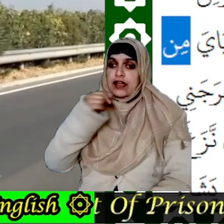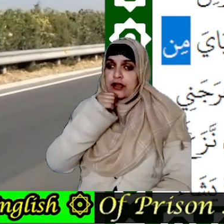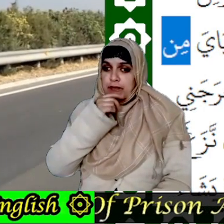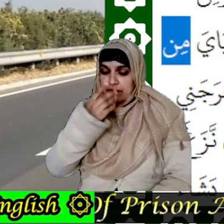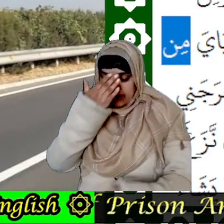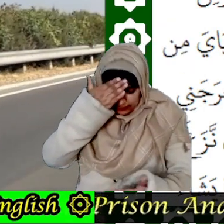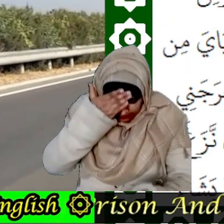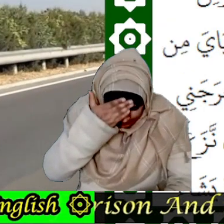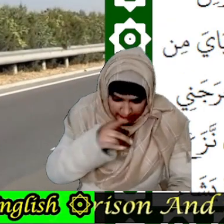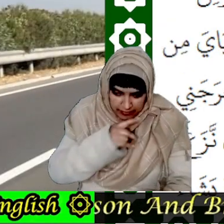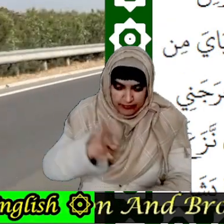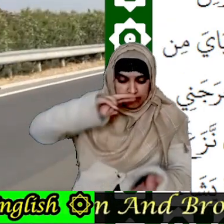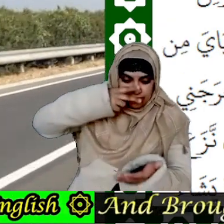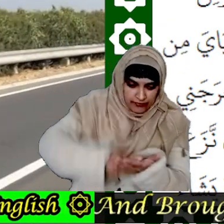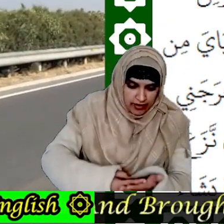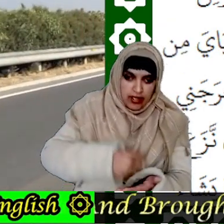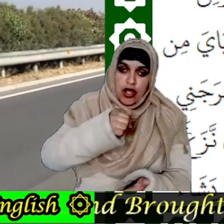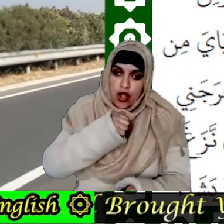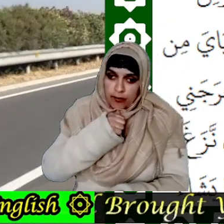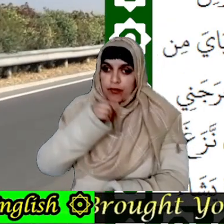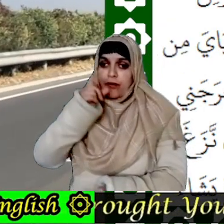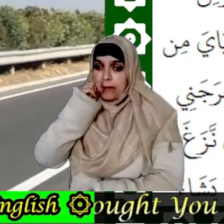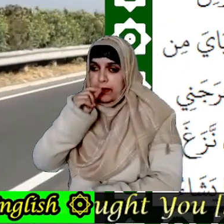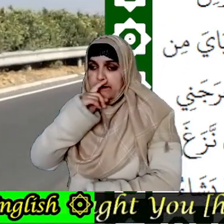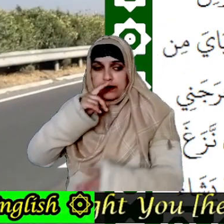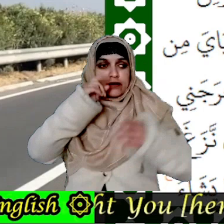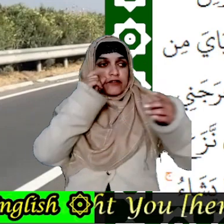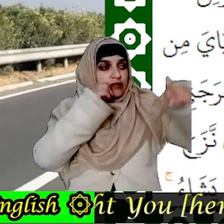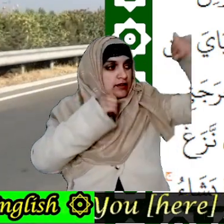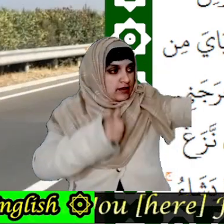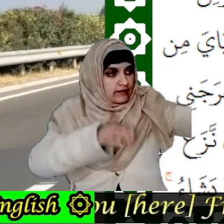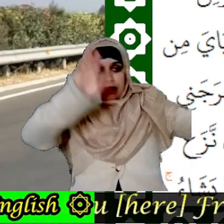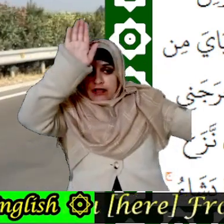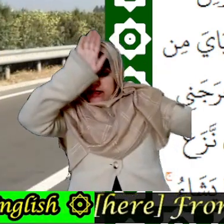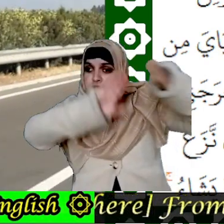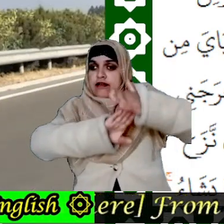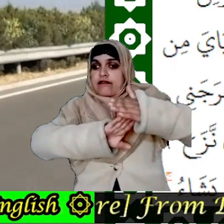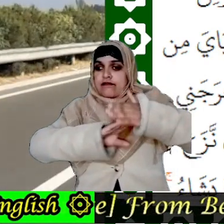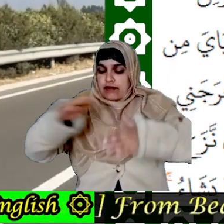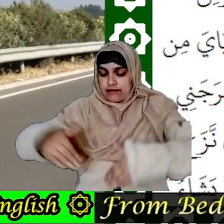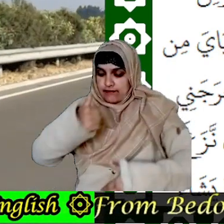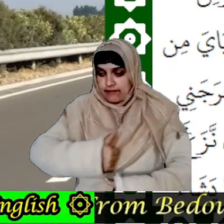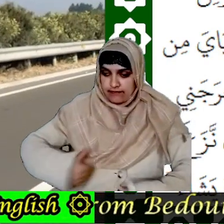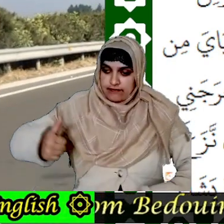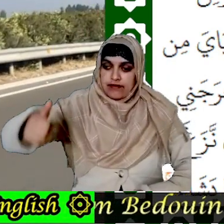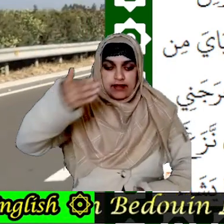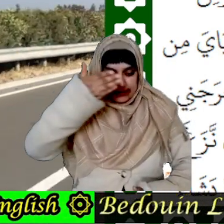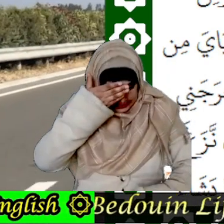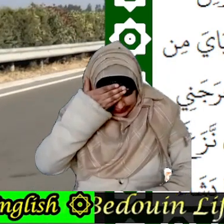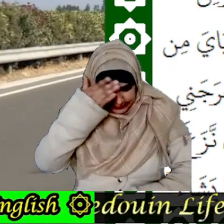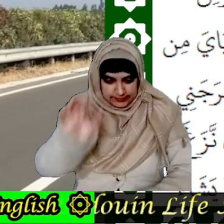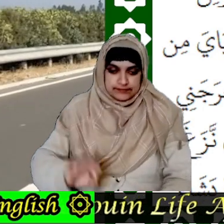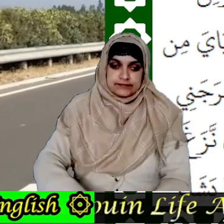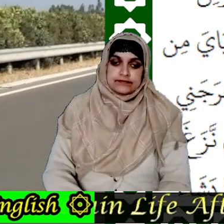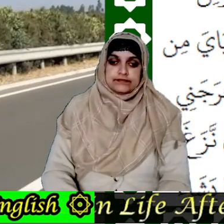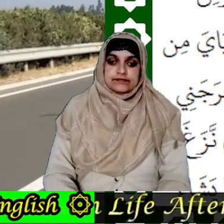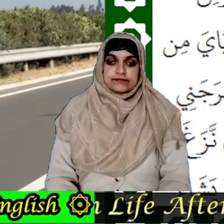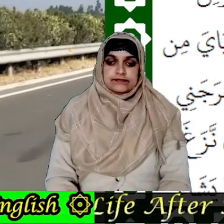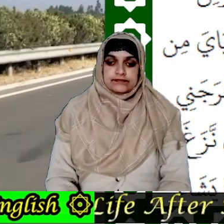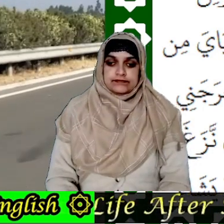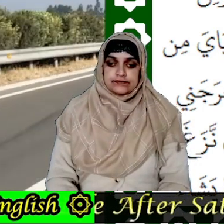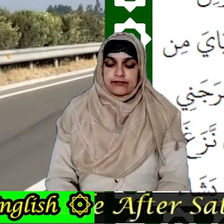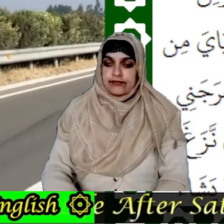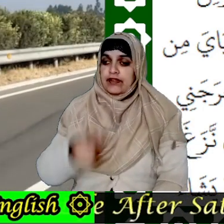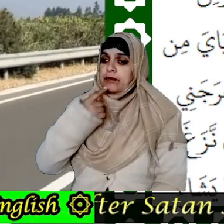وقلتون كيسان كوني هيكا منام خياتي دركني نرك قد جالها ربي حقا هنا ربي اندقا